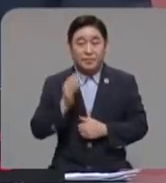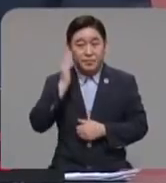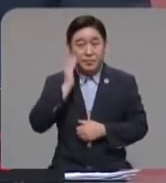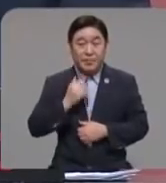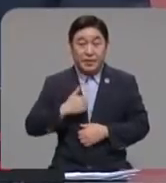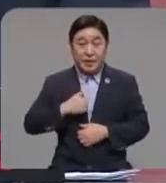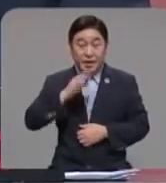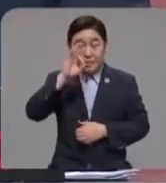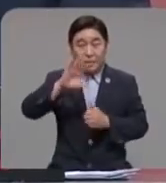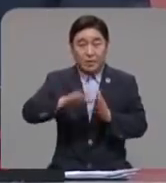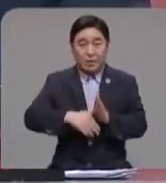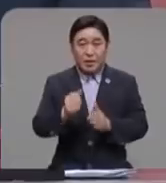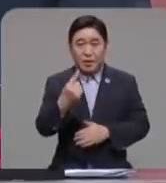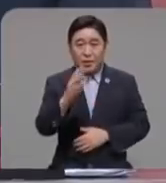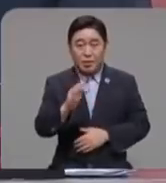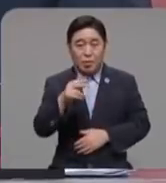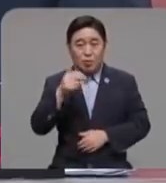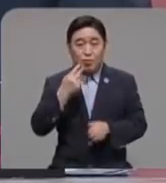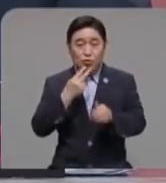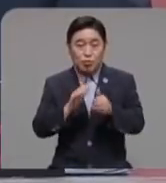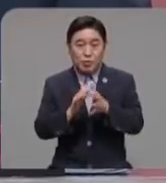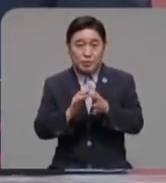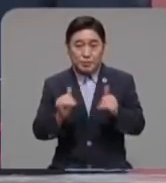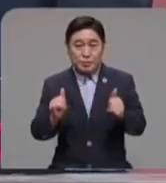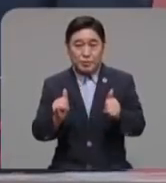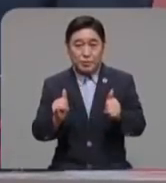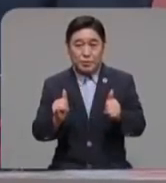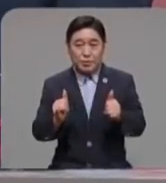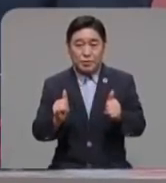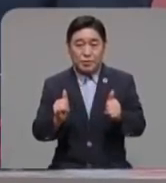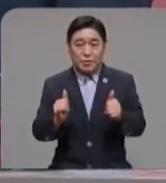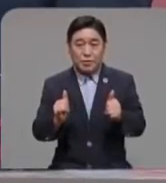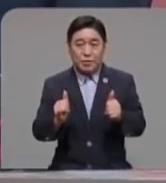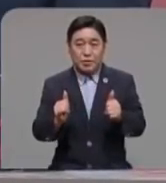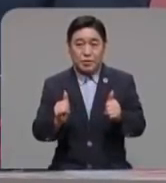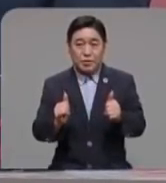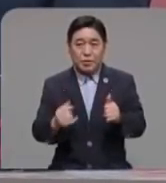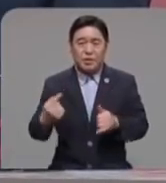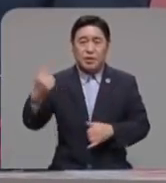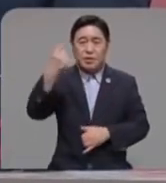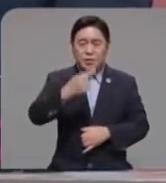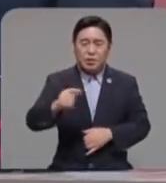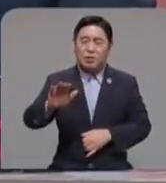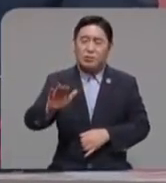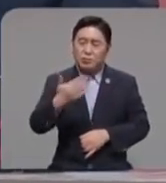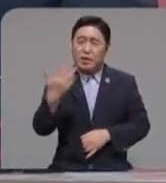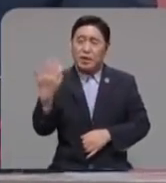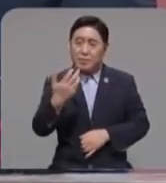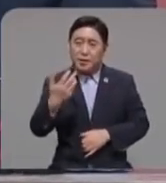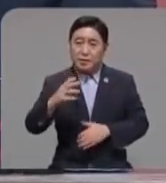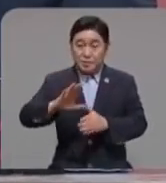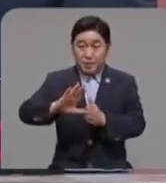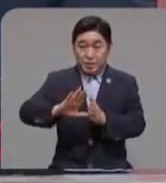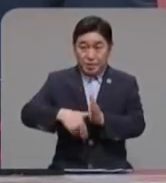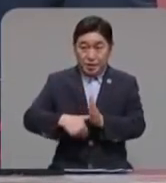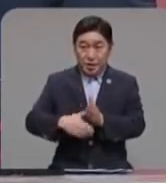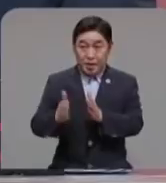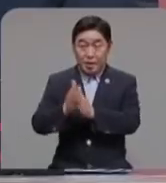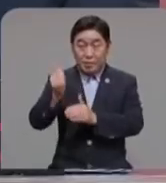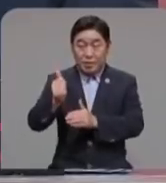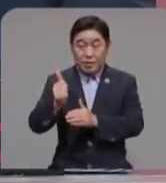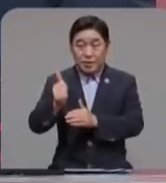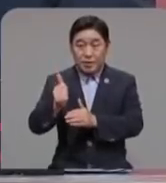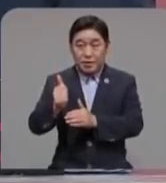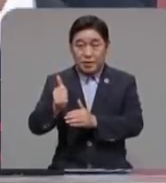제가 볼 때는요, 우리 홍준표 후보님도 과거 1980년대 본인이 그